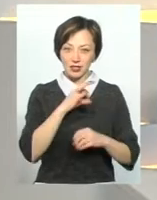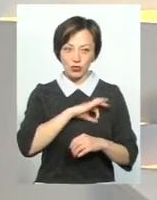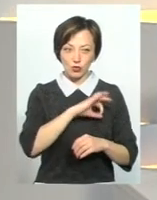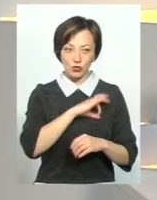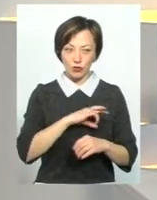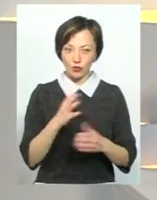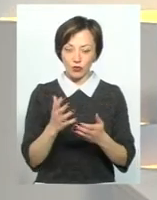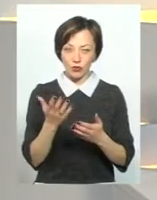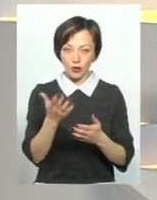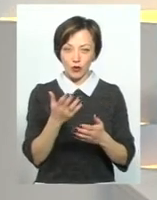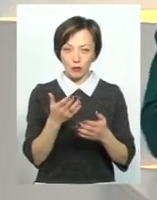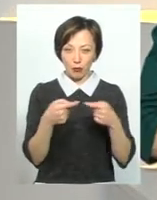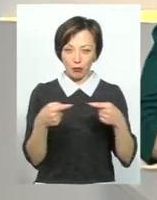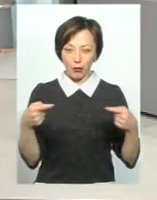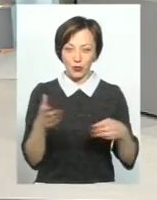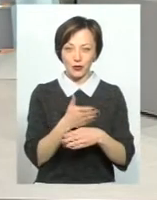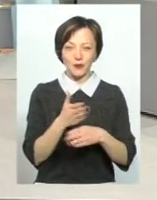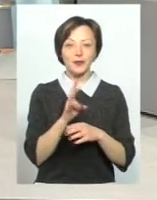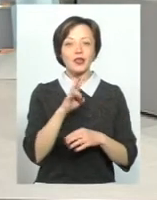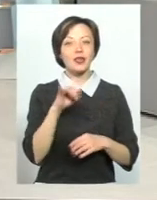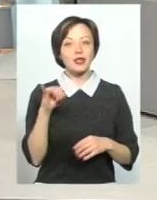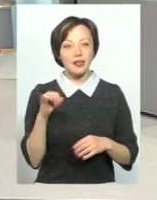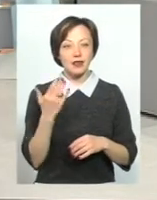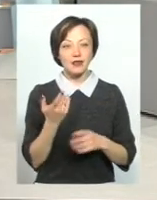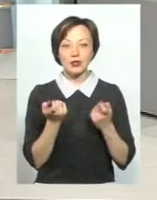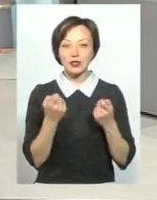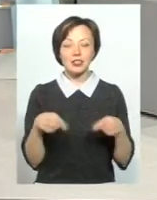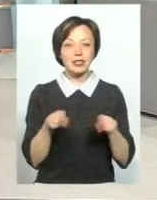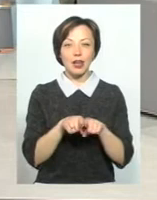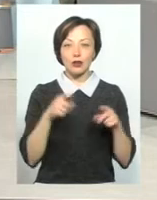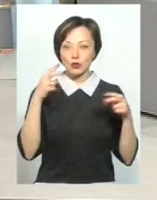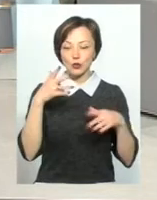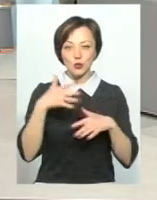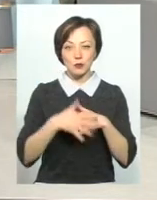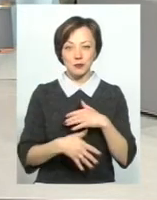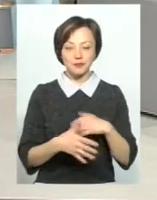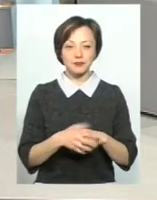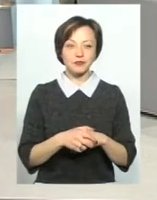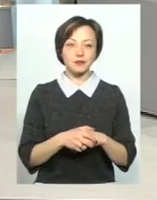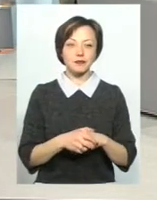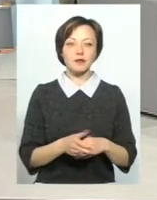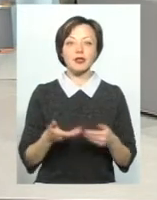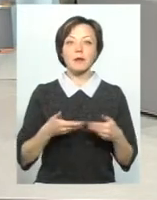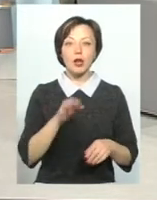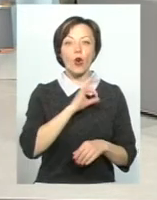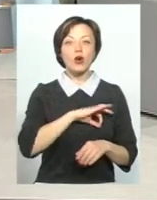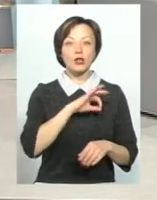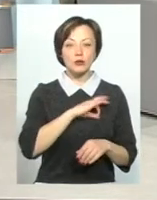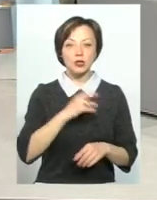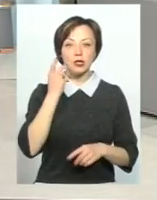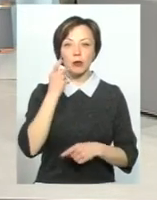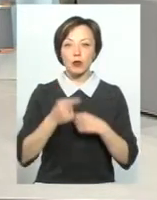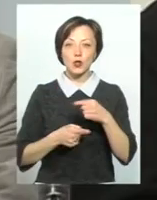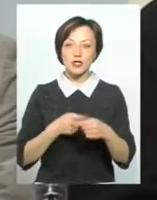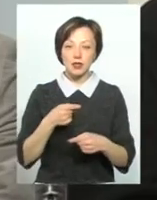застосовуєте, виходить, продукцію? Ні, ви трошки не так зрозуміли. Ми не то, що ми користуємося постійно